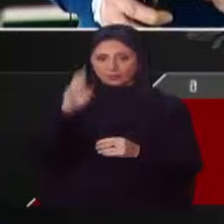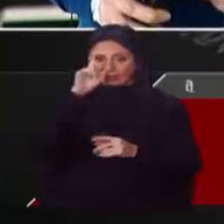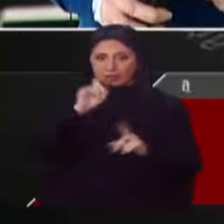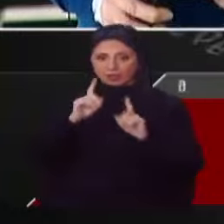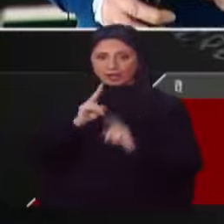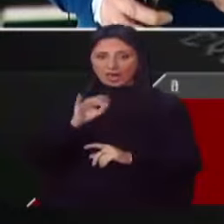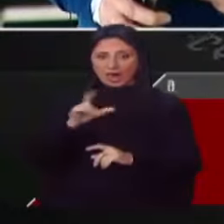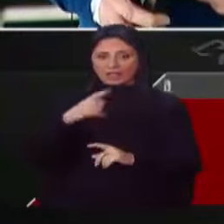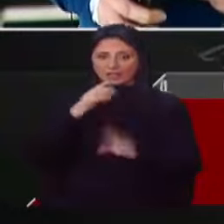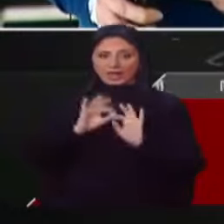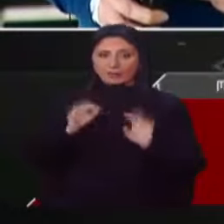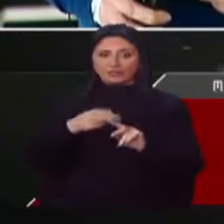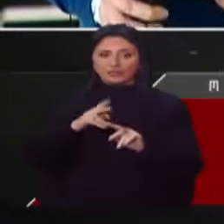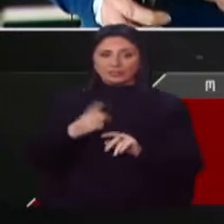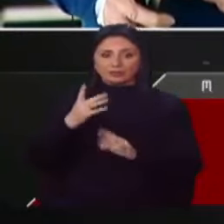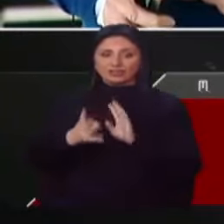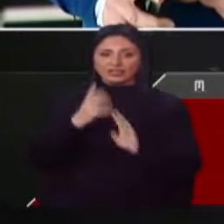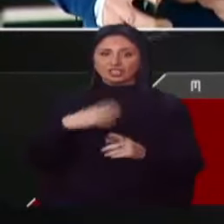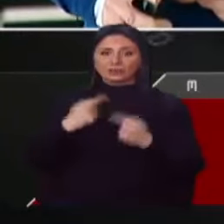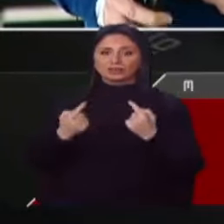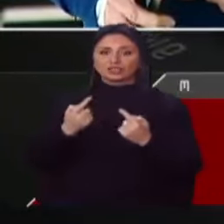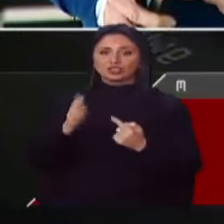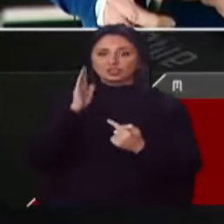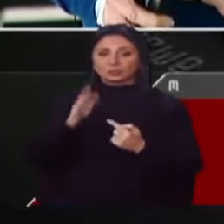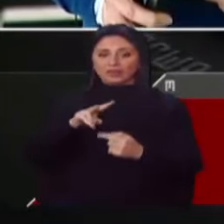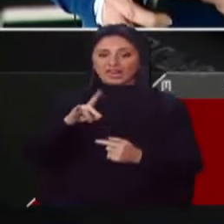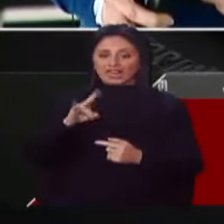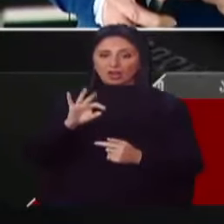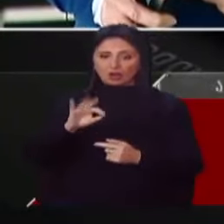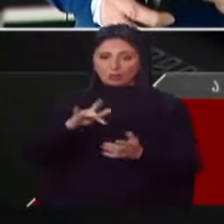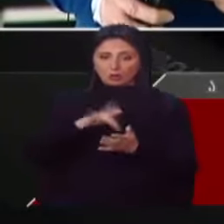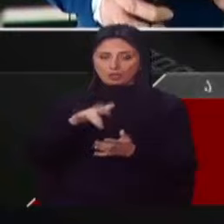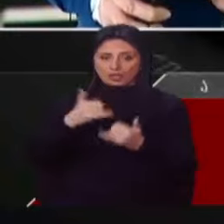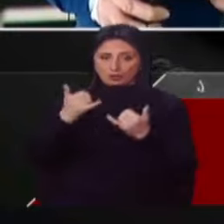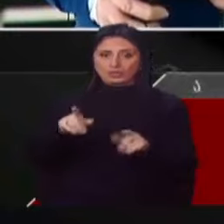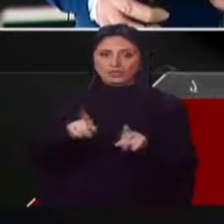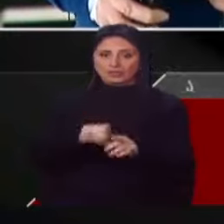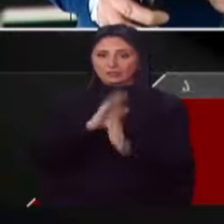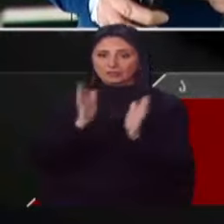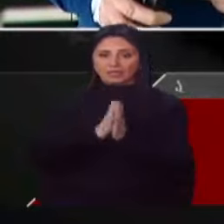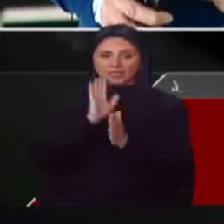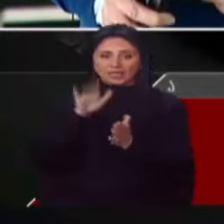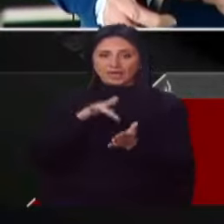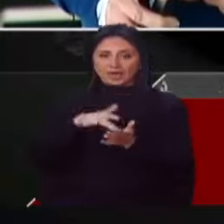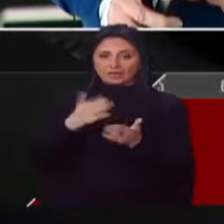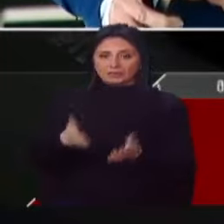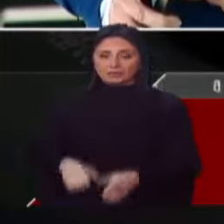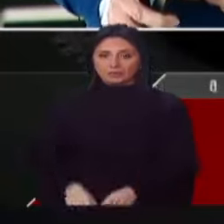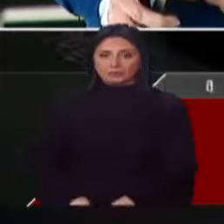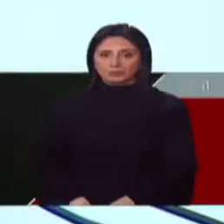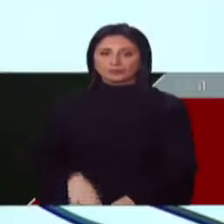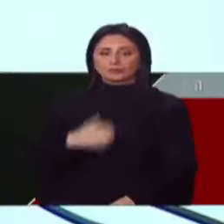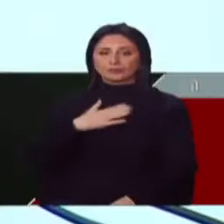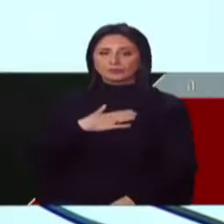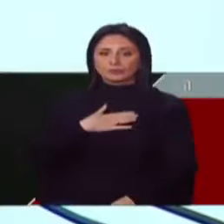ხდომაზე კახა კალაძემ განმარტა, ეს პირველ რიგში მნიშვნელოვანი იქნება ლილოს მოსახლეობისთვის და ასევე მთლიანად დედაქალაქისთვის.